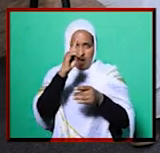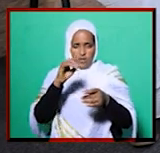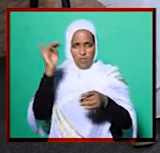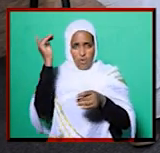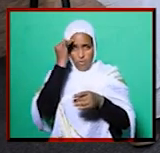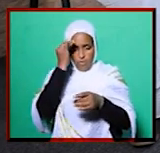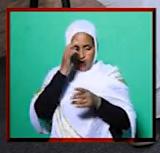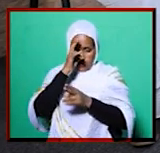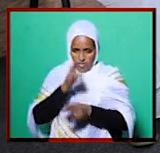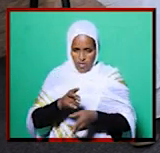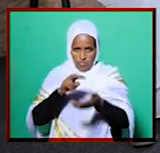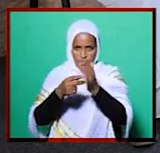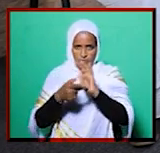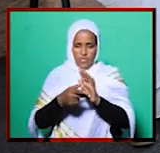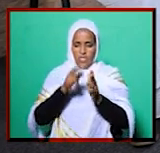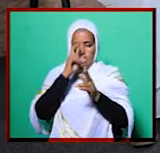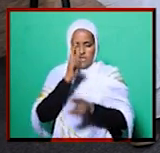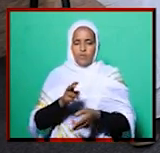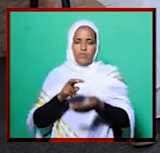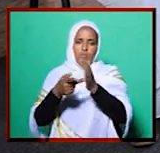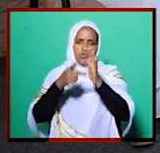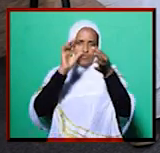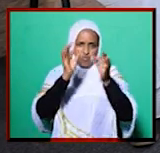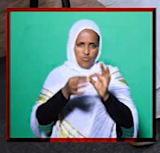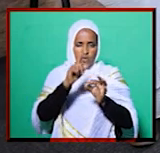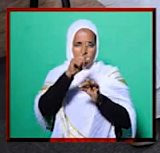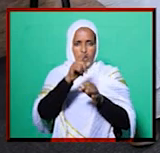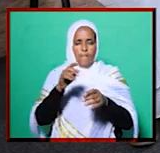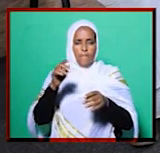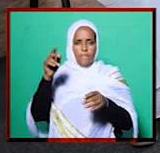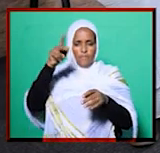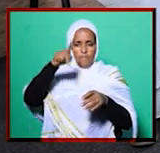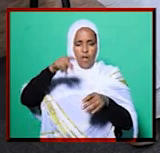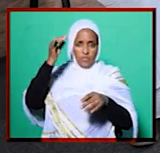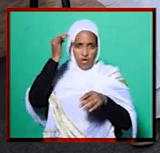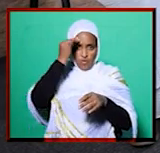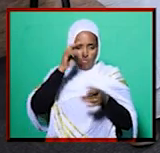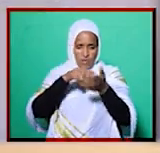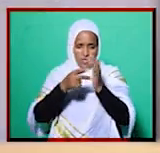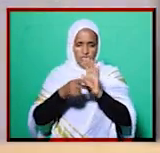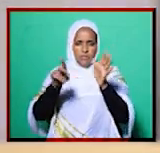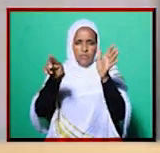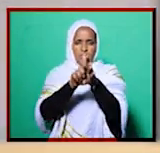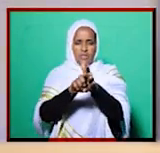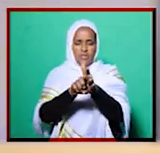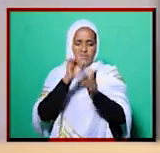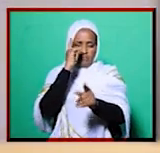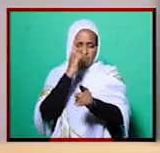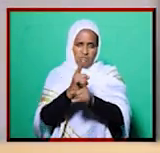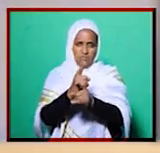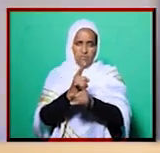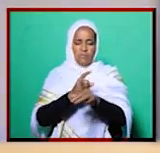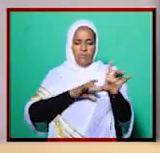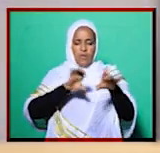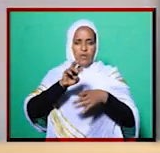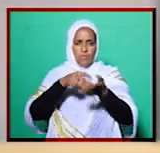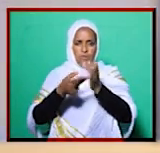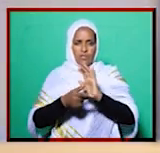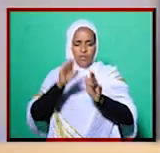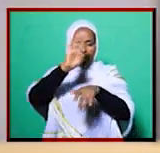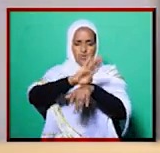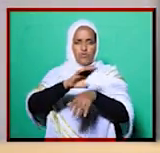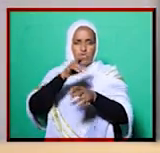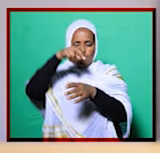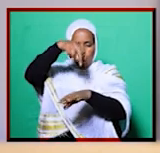አስተር ሲኖዶስ የሚባለውን አንድ ጳጳስ ማክበር ማለት ሲኖዶሱ እየተከበረ ነው ማለት ነው ፓትሪያርኩን ማክበር ማለት ወይም ደግሞ በህግና